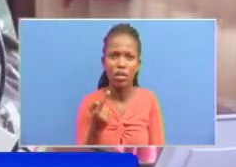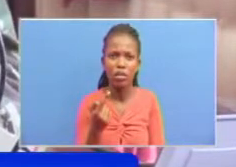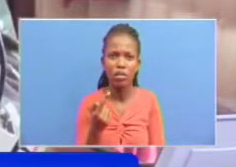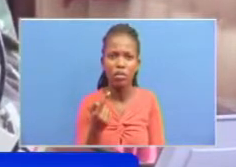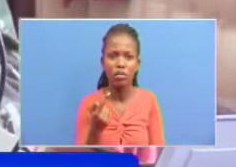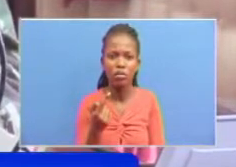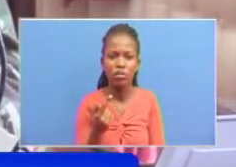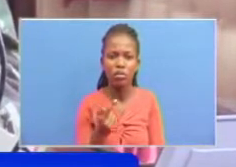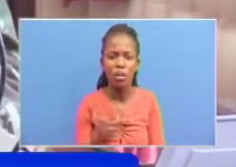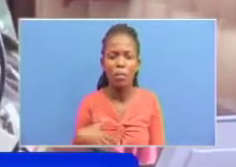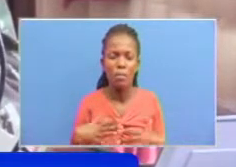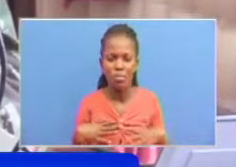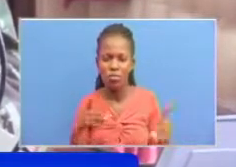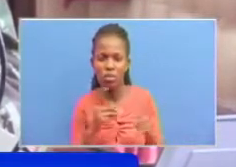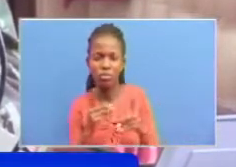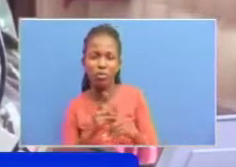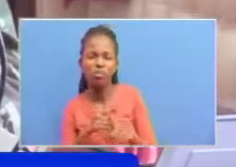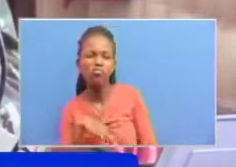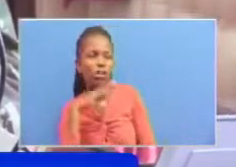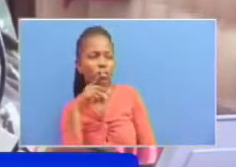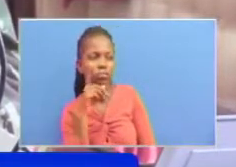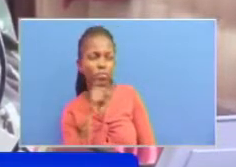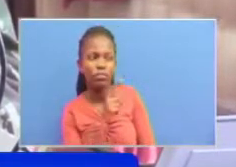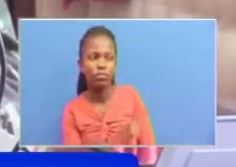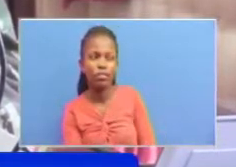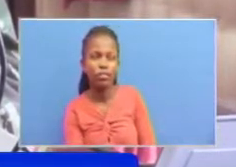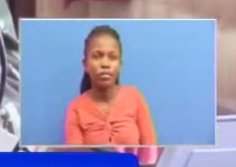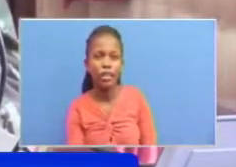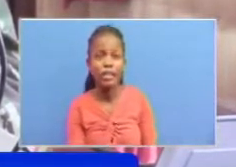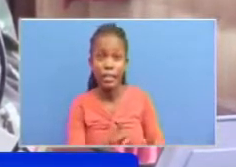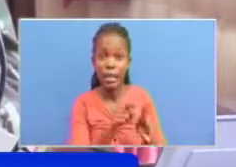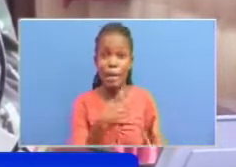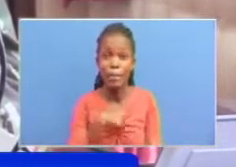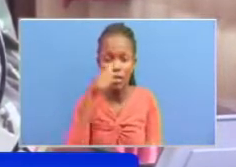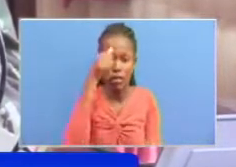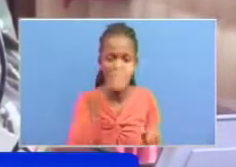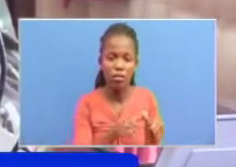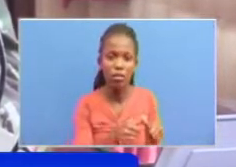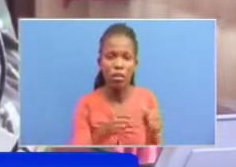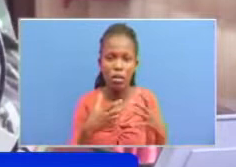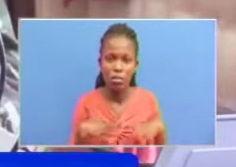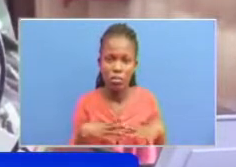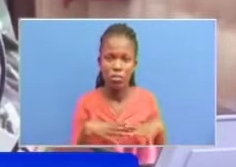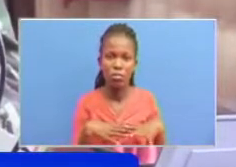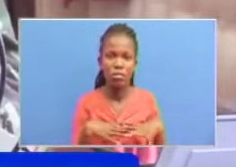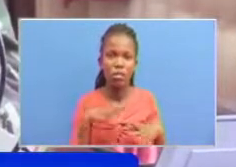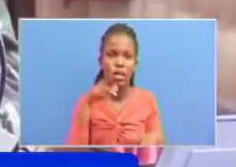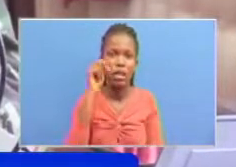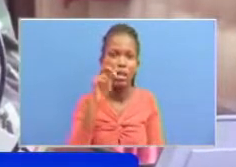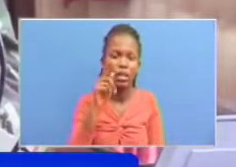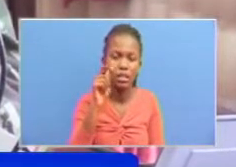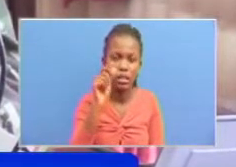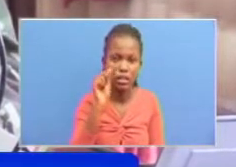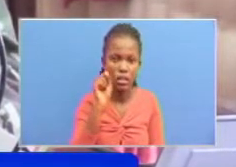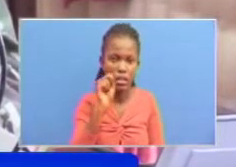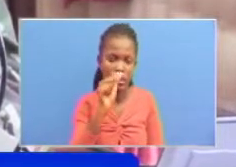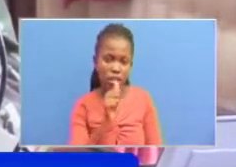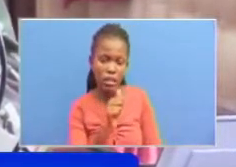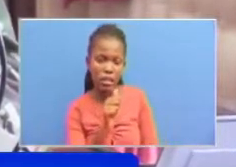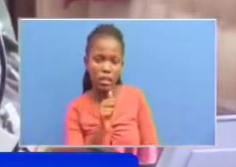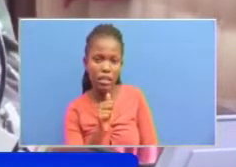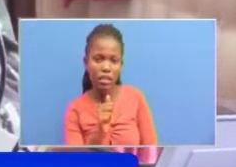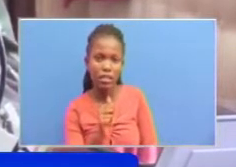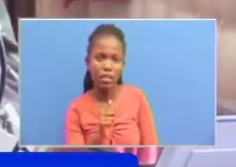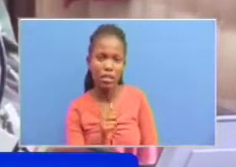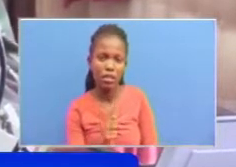tukapoteza watu kadhaa. Na nakumbuka, baka niliita watu wa NTSA na wakafanya